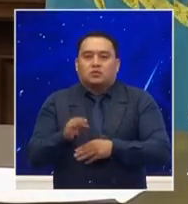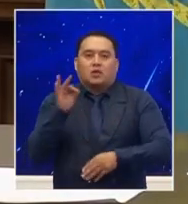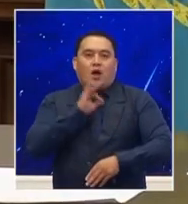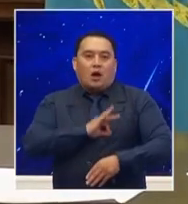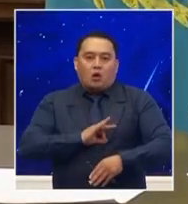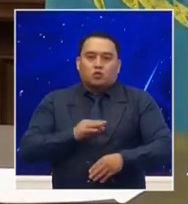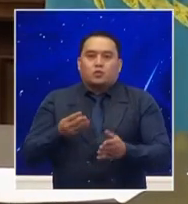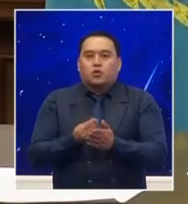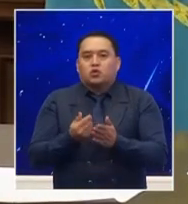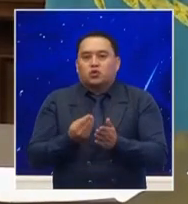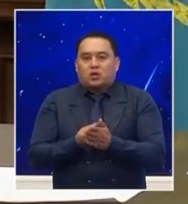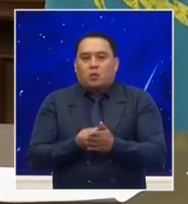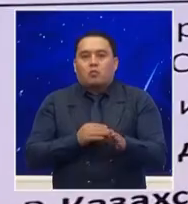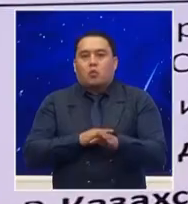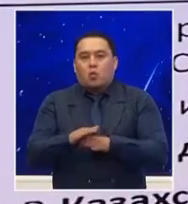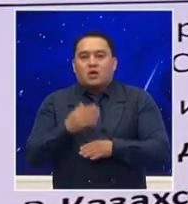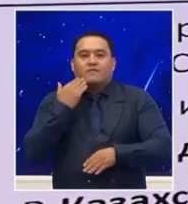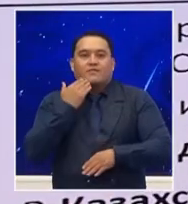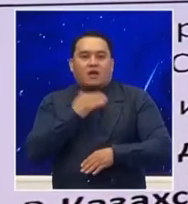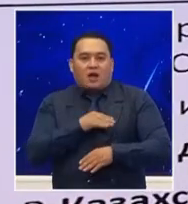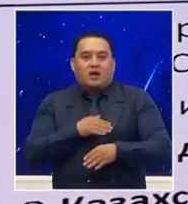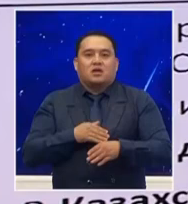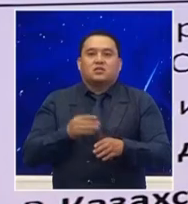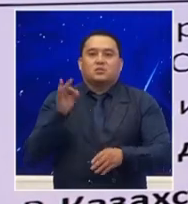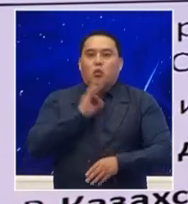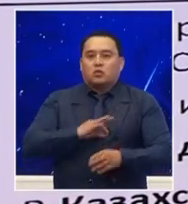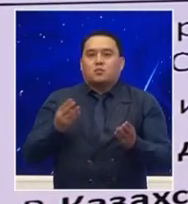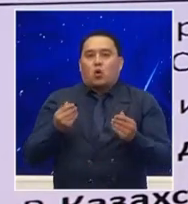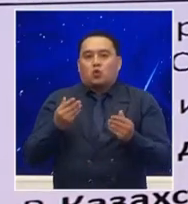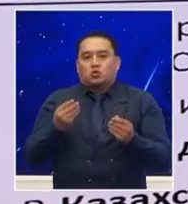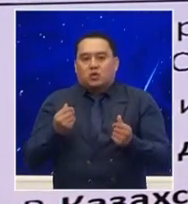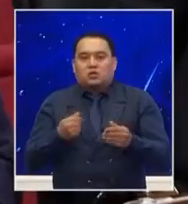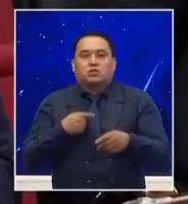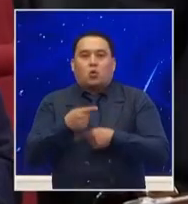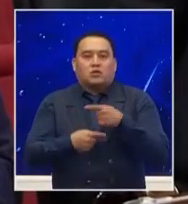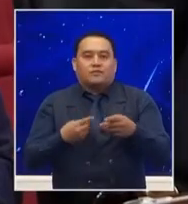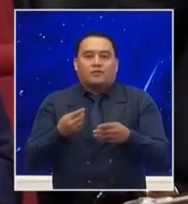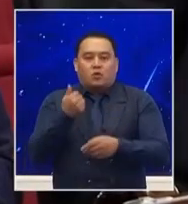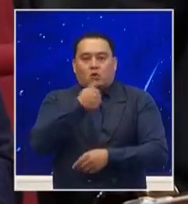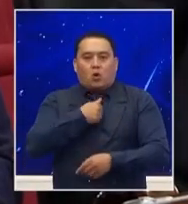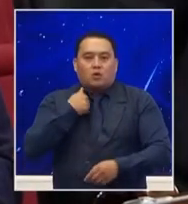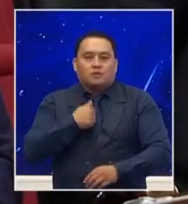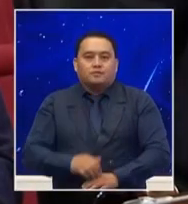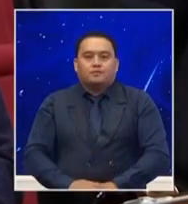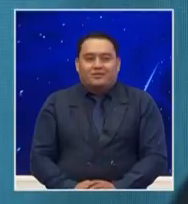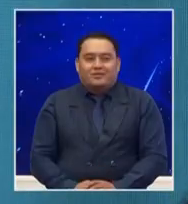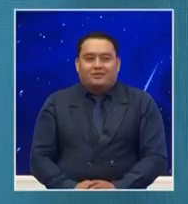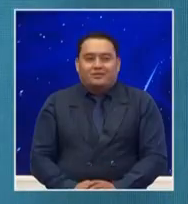доходной части бюджета, а также полного и эффективного освоения бюджетных средств до конца финансового года.